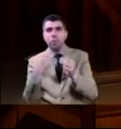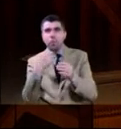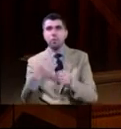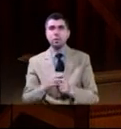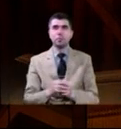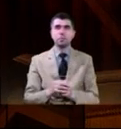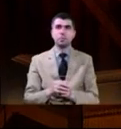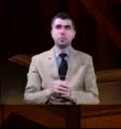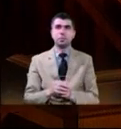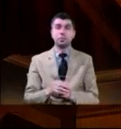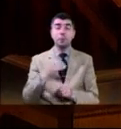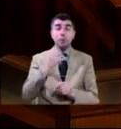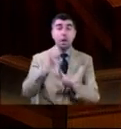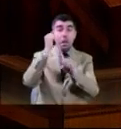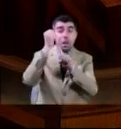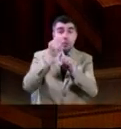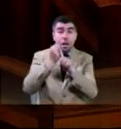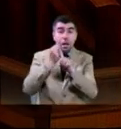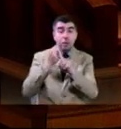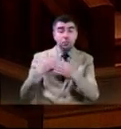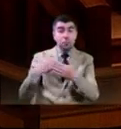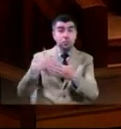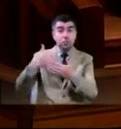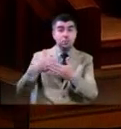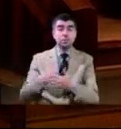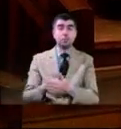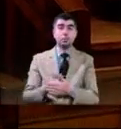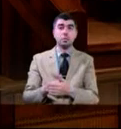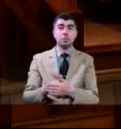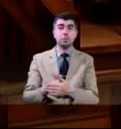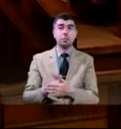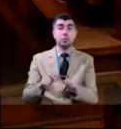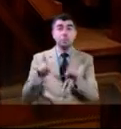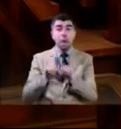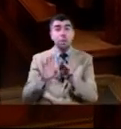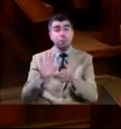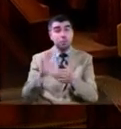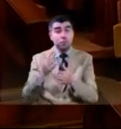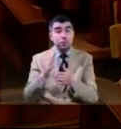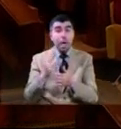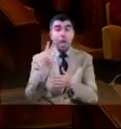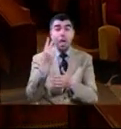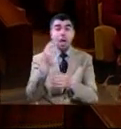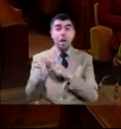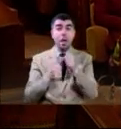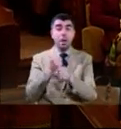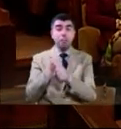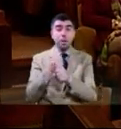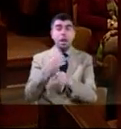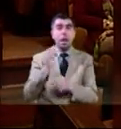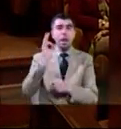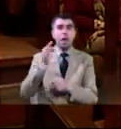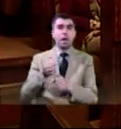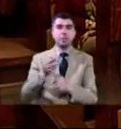وتنقول لكم بانه الا ما عملناش هذا الاصلاح من هنا، ملي ما يبقاش عندنا الكافي ديال سنتين، القانون